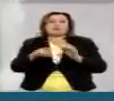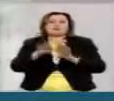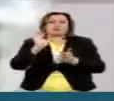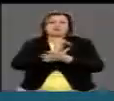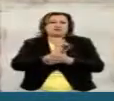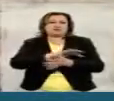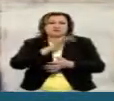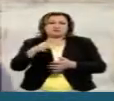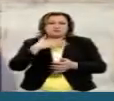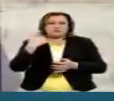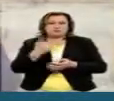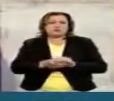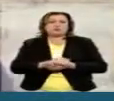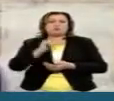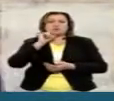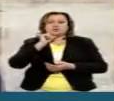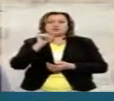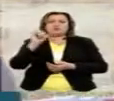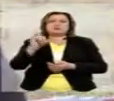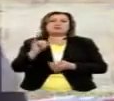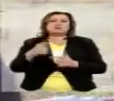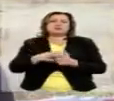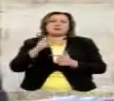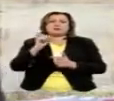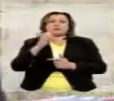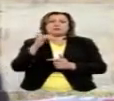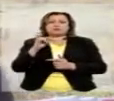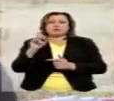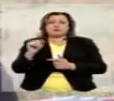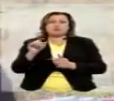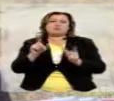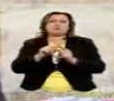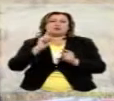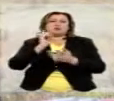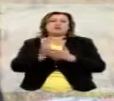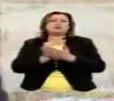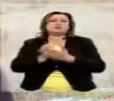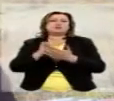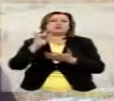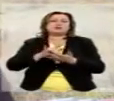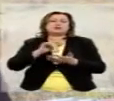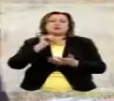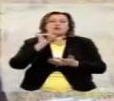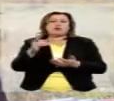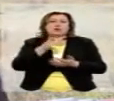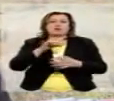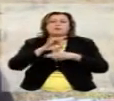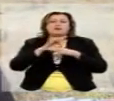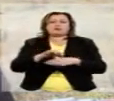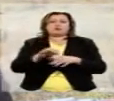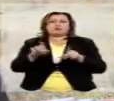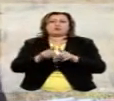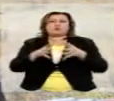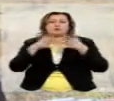самые загрязненные. Кустанайский региональный университет имени Ахмета Байтурсынова вместе вот с молодежным ресурсным центром Кустанайского района проводит